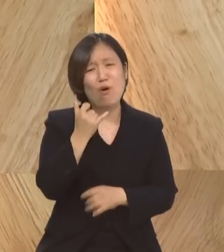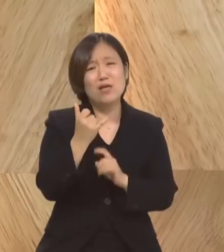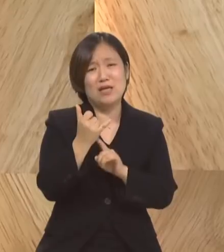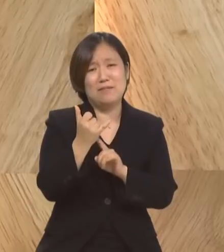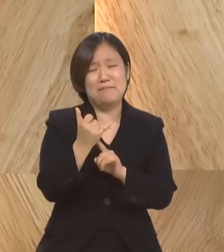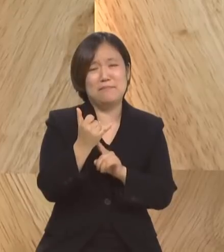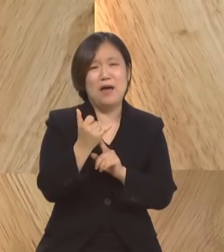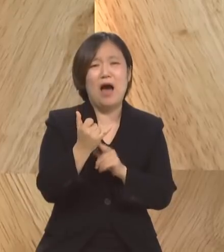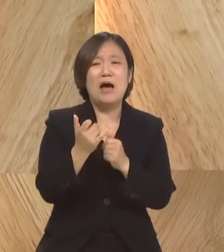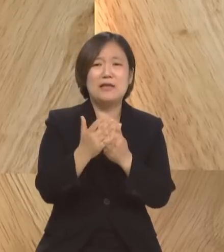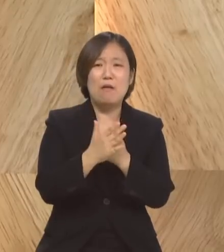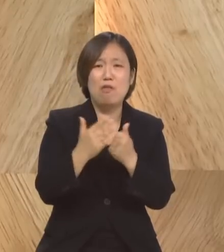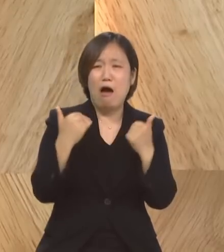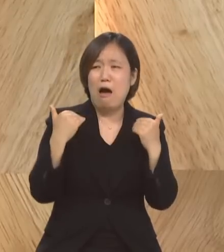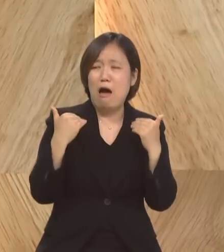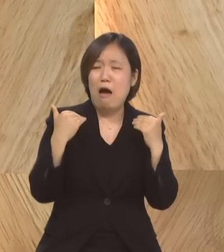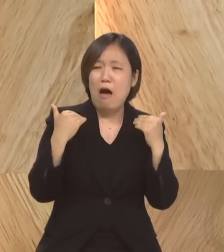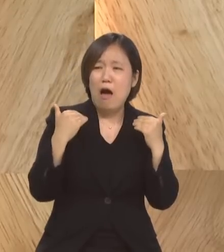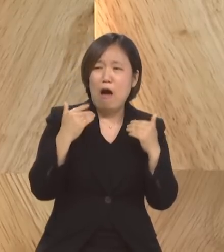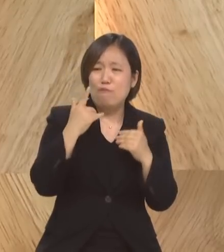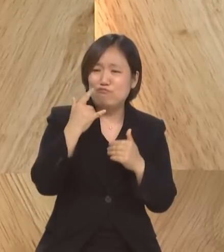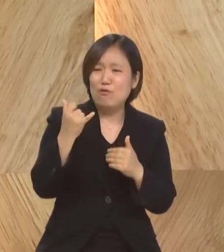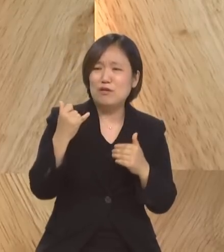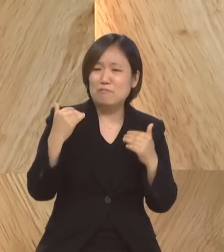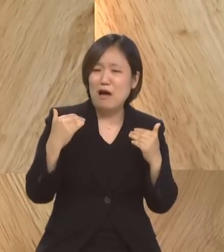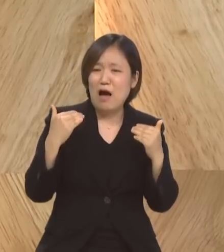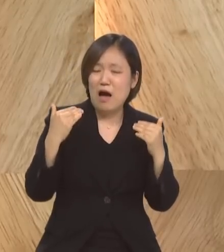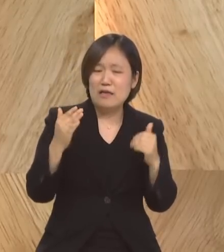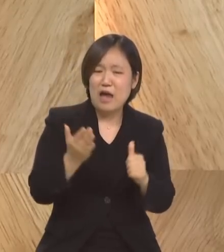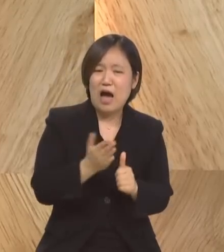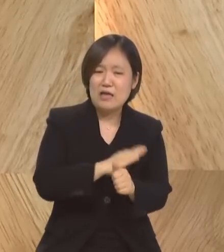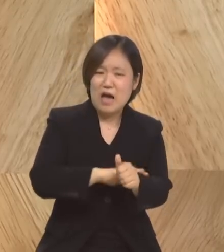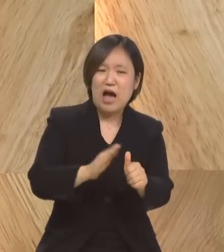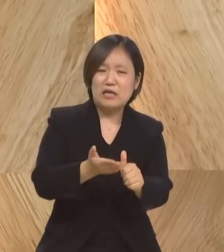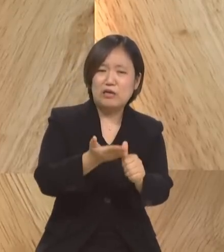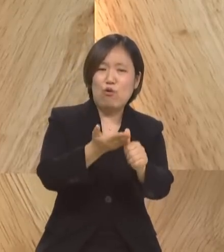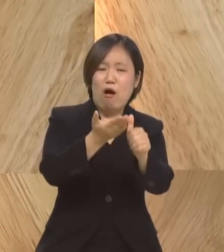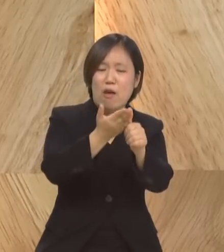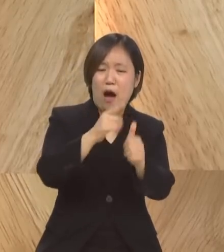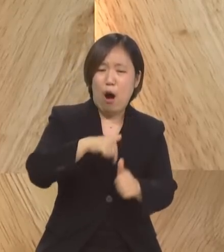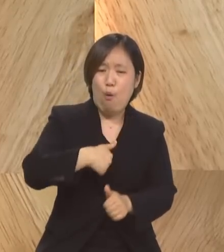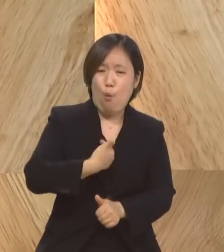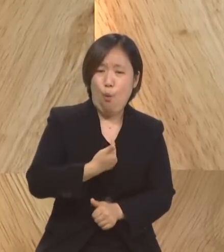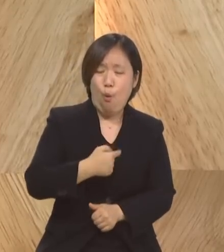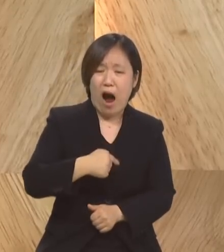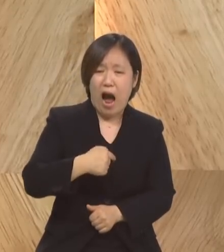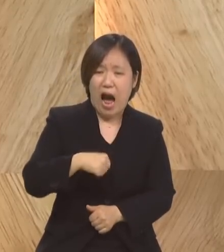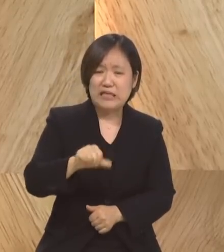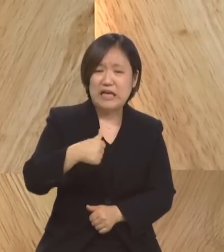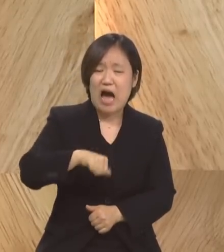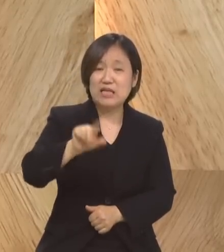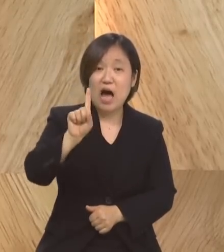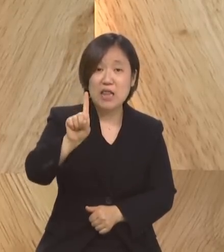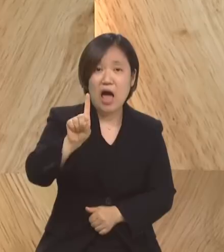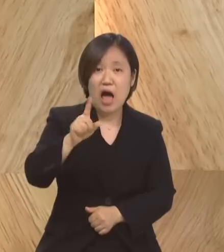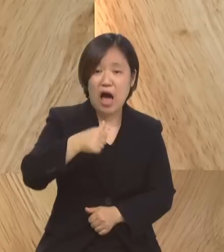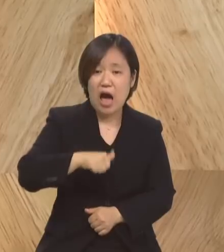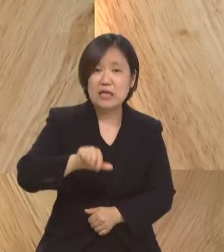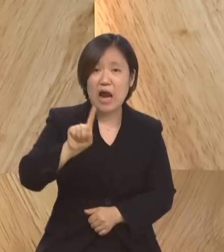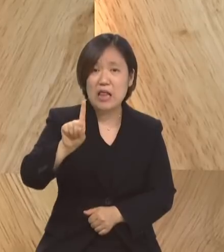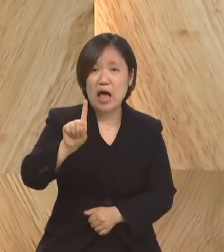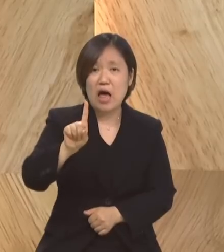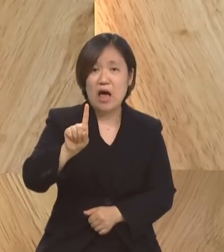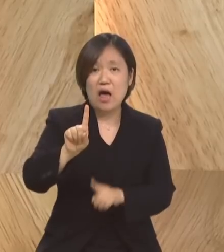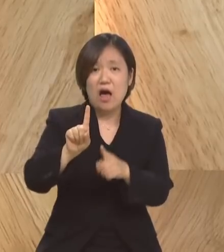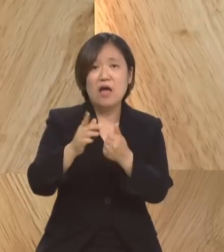받으면서이 자란 그런 외동 아들이기 때문에 외동아들이라서 부모님이 출가를 허락을 안 해주는